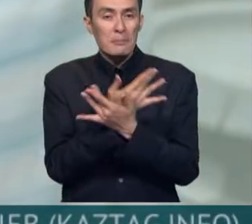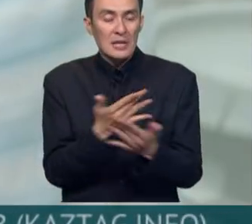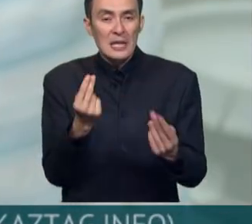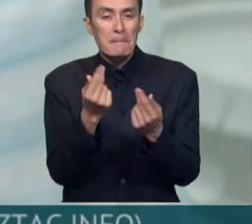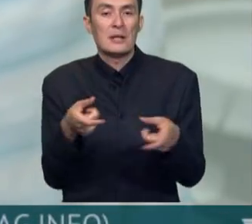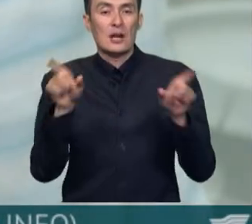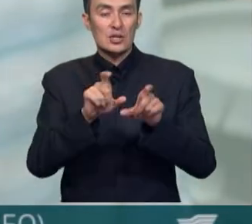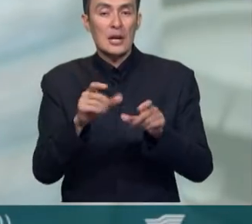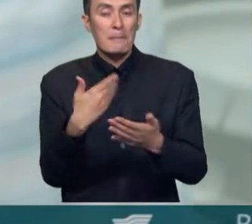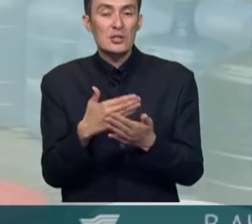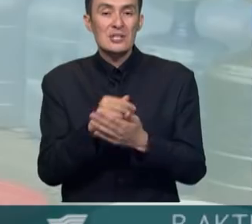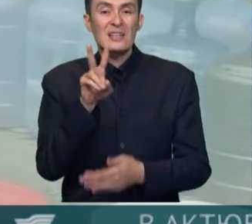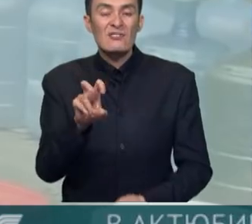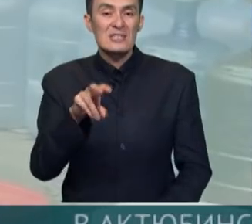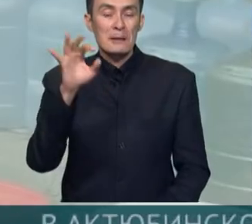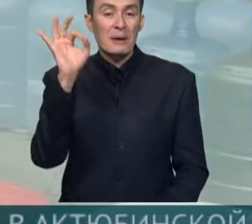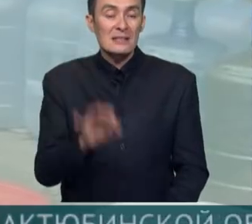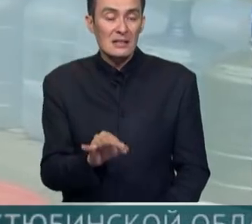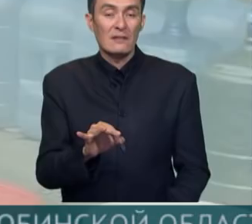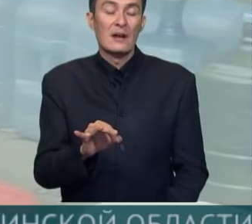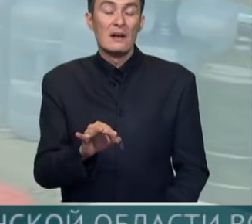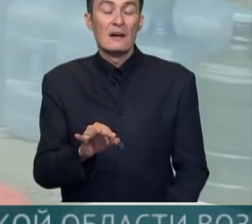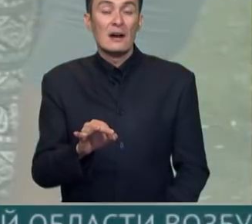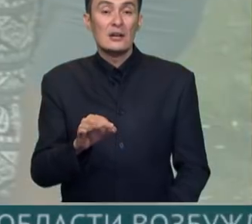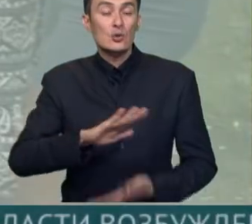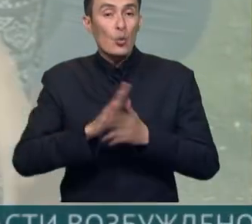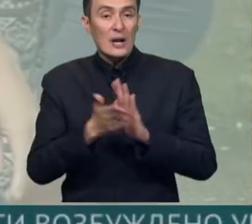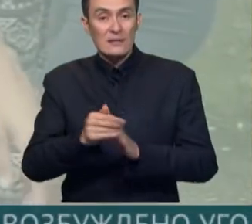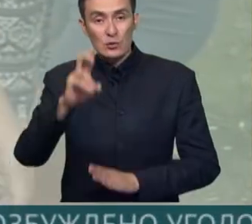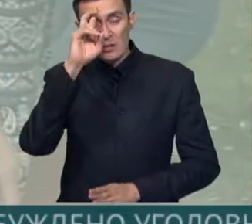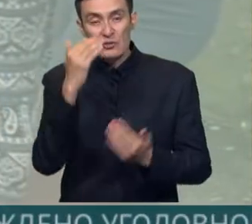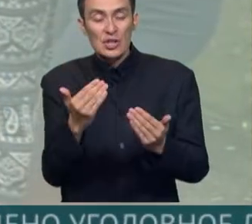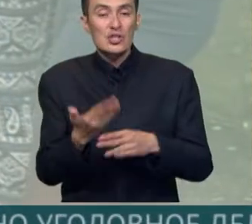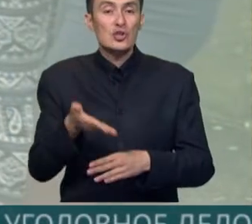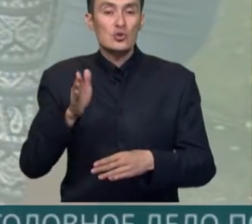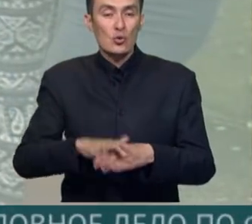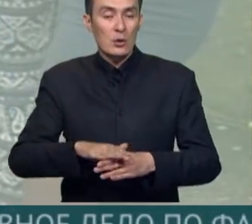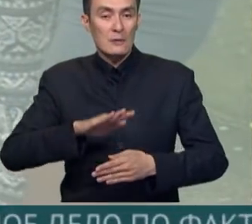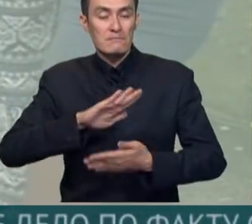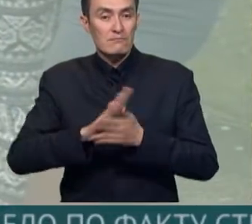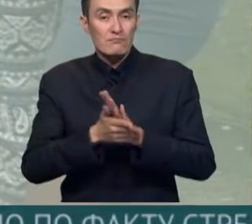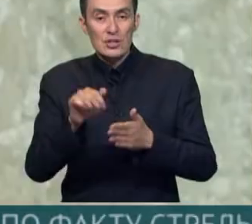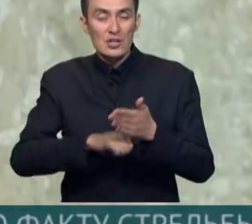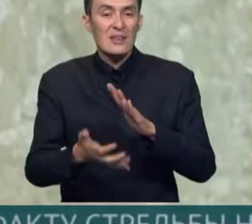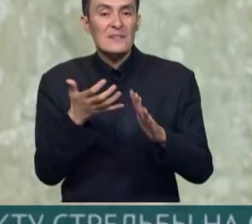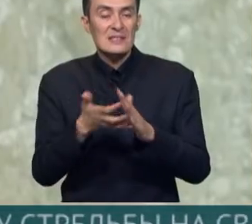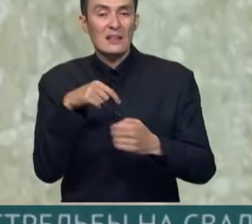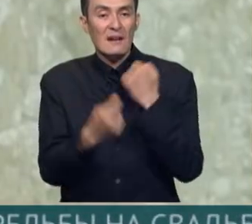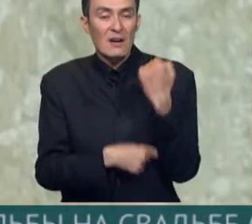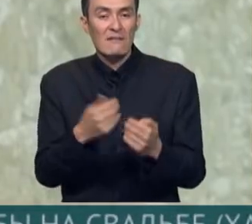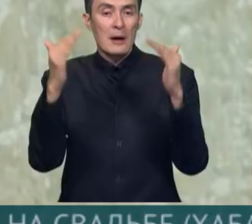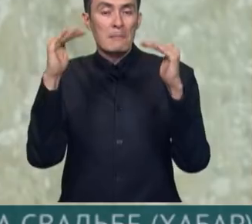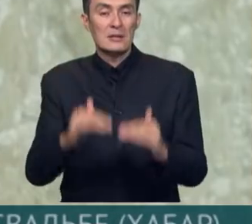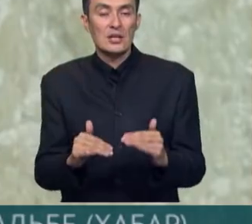уже подорожали почти на 200%. Ситуация в стране приобрела тяжелый характер из-за дефицита товаров и